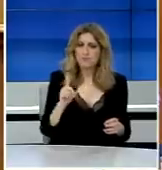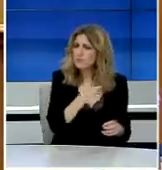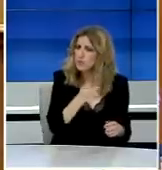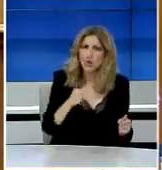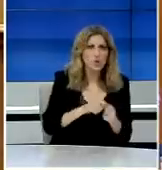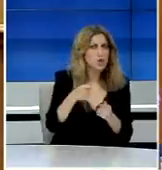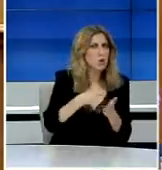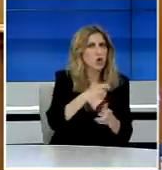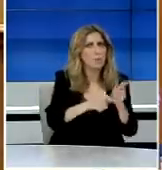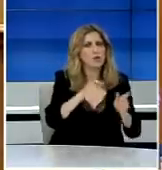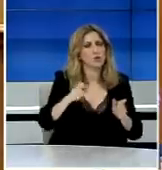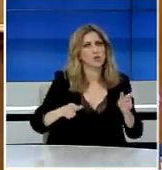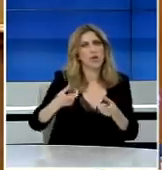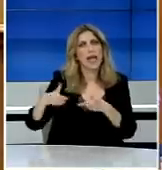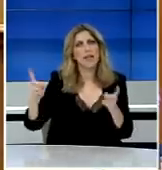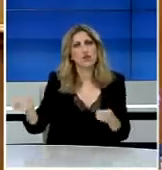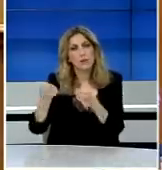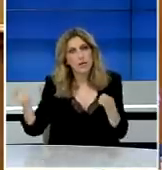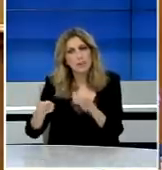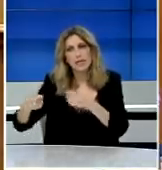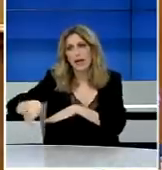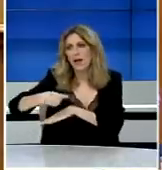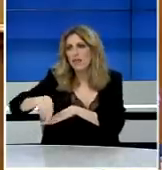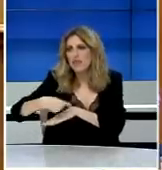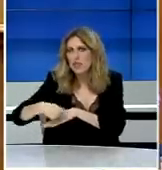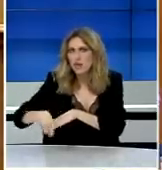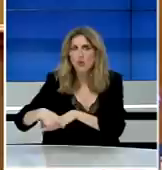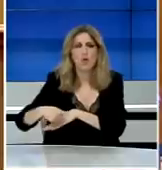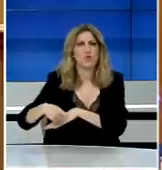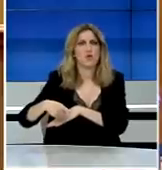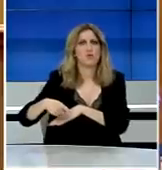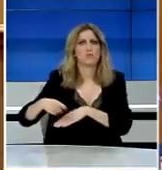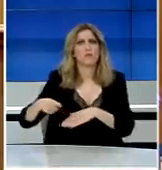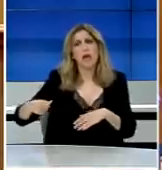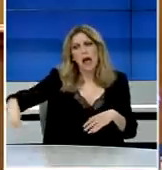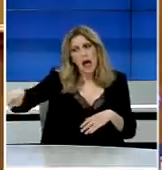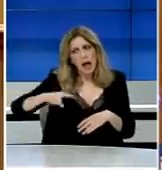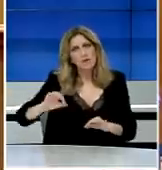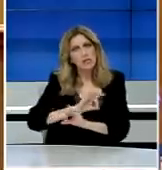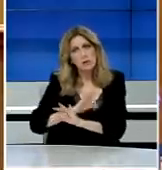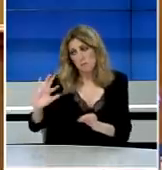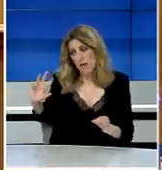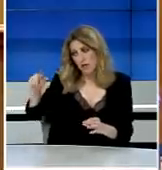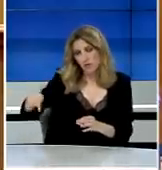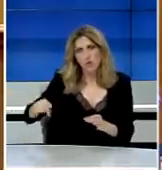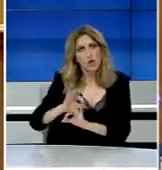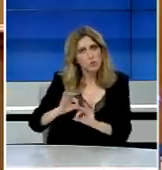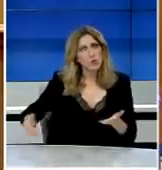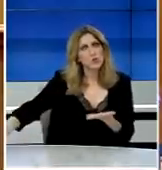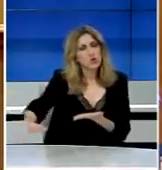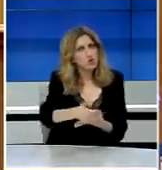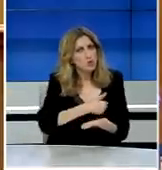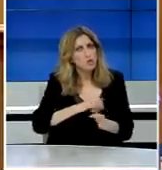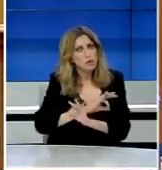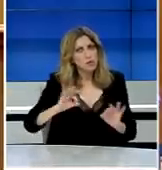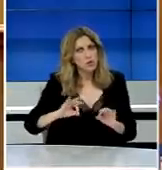επαγγελματία, τον δικηγόρο, τον μηχανικό, τον αυτοαπασχολούμενο, που είχε ένα σχετικά καλό εισόδημα, αλλά τρέχουν οι ανελαστικές του δαπάνες και είδε το